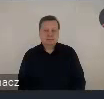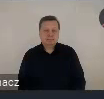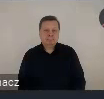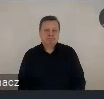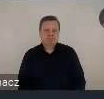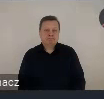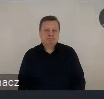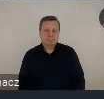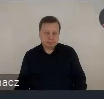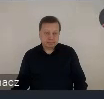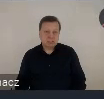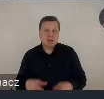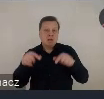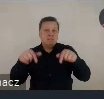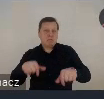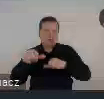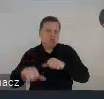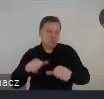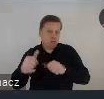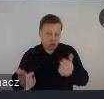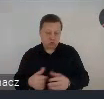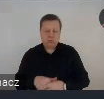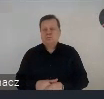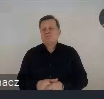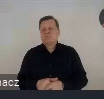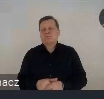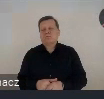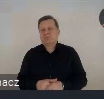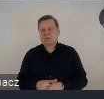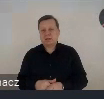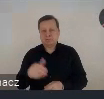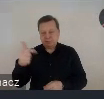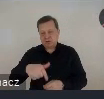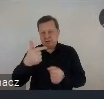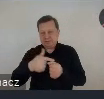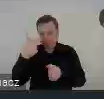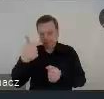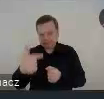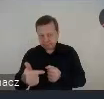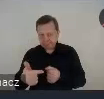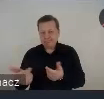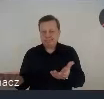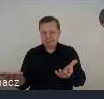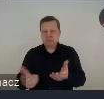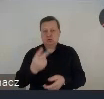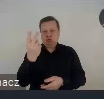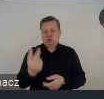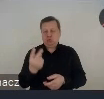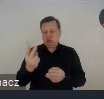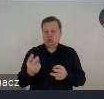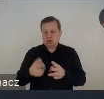No i w przyszłym roku, już w tym roku, w roku 2022 prowadzona